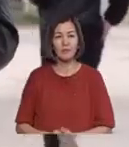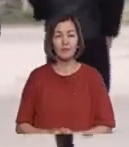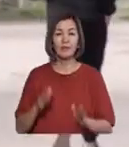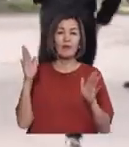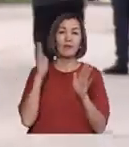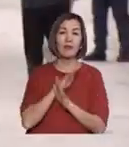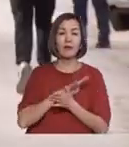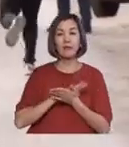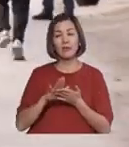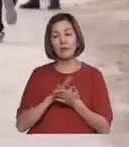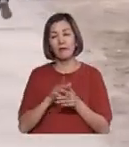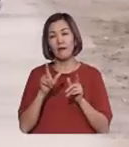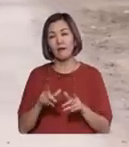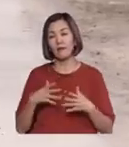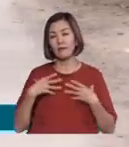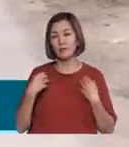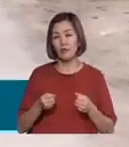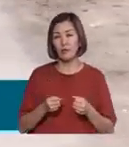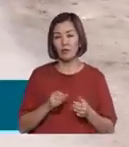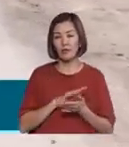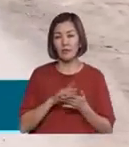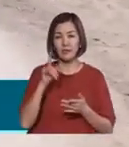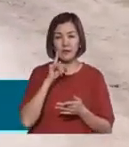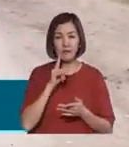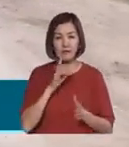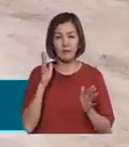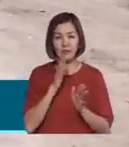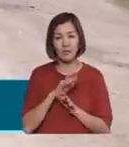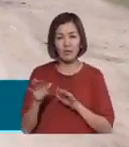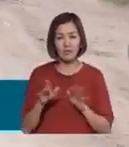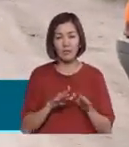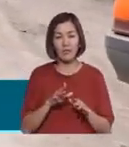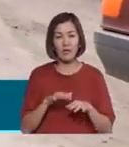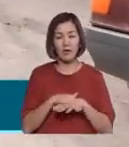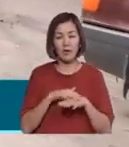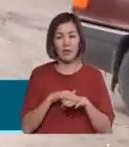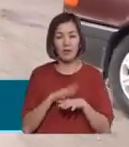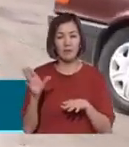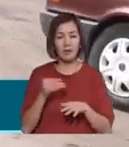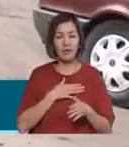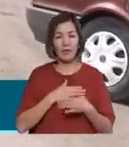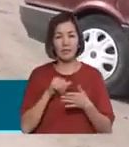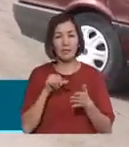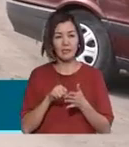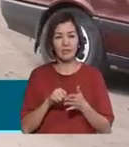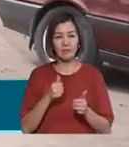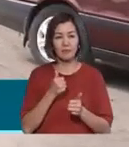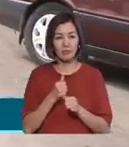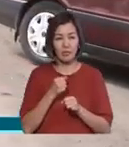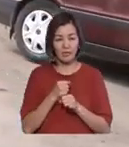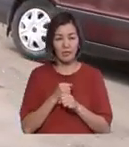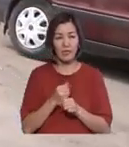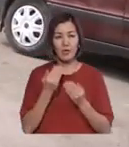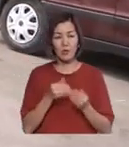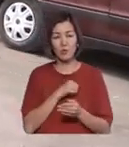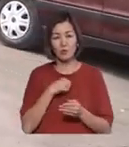Табиғат тазалығы, адамзат саулығы. Таза Қазақстан экологиялық акциясына күреңбел халқы бір кісідей атсалысып жатыр. Міне, өздеріңіз